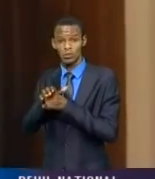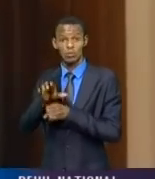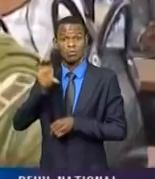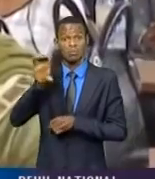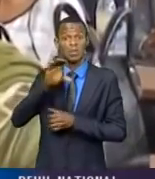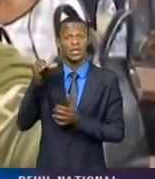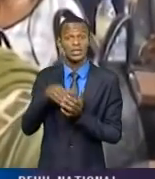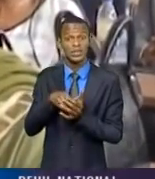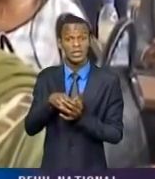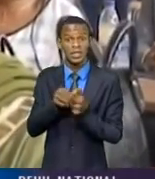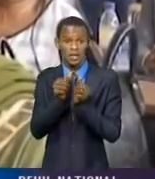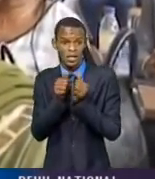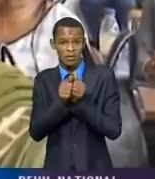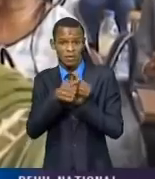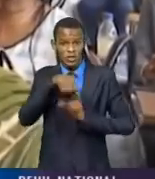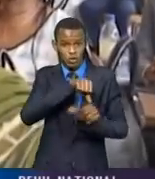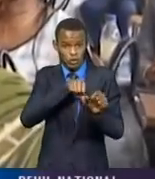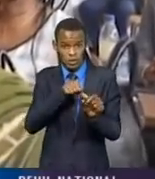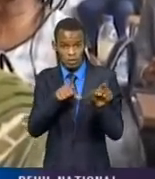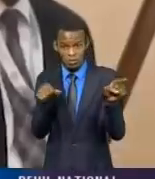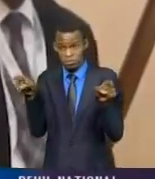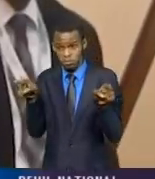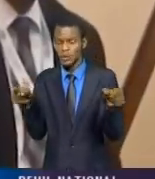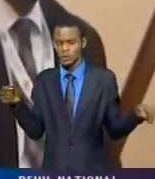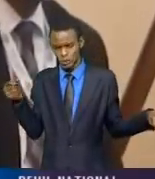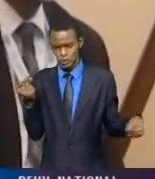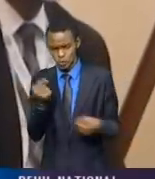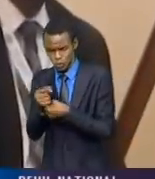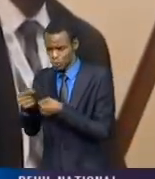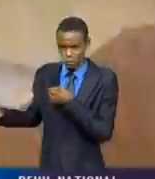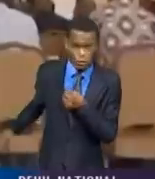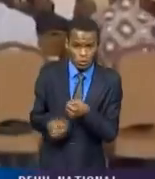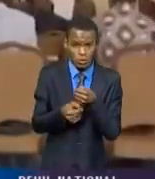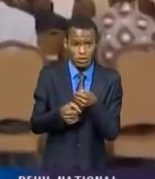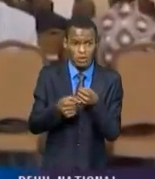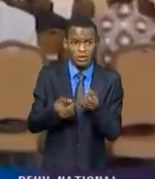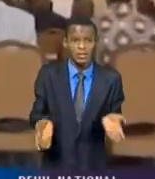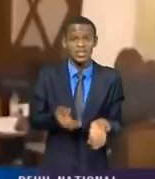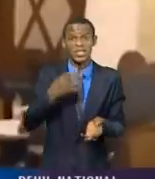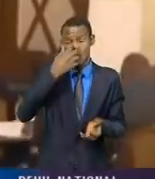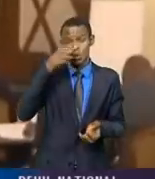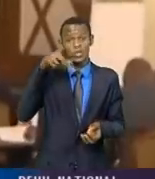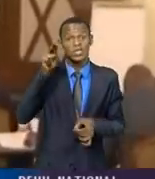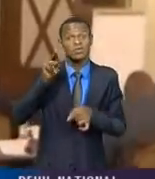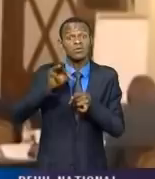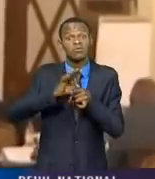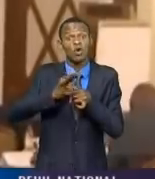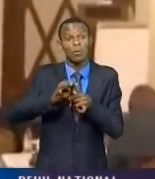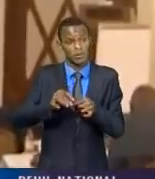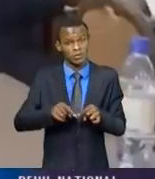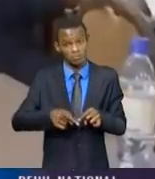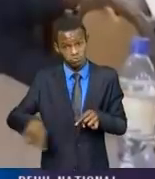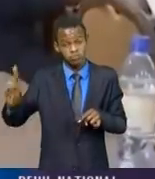nord-kivu pour la tenir dès cette 16e édition cette session de formation des formateurs